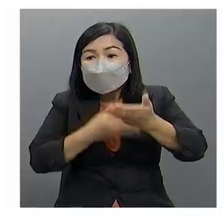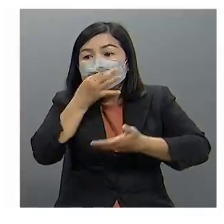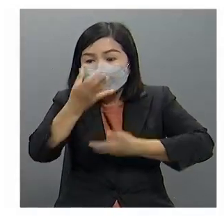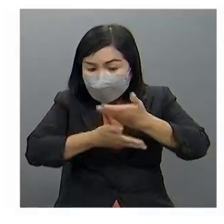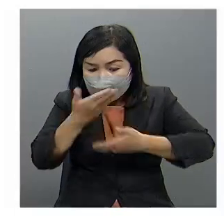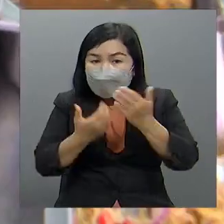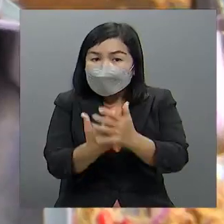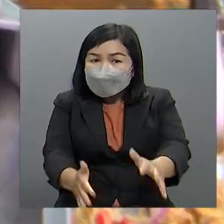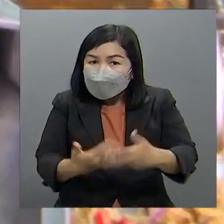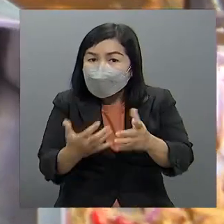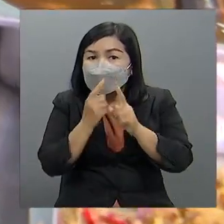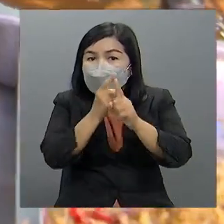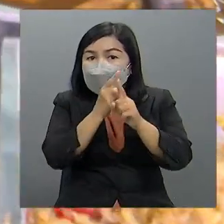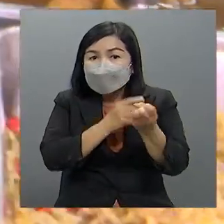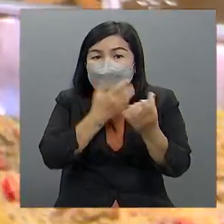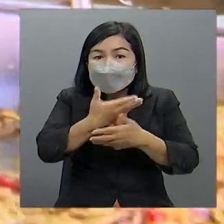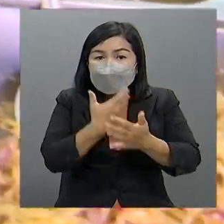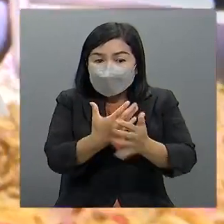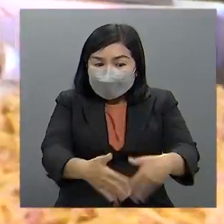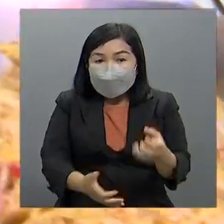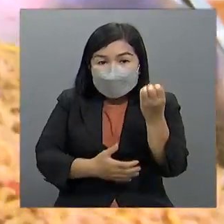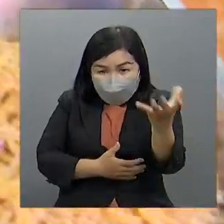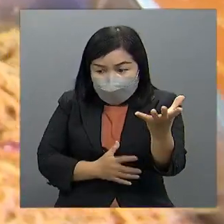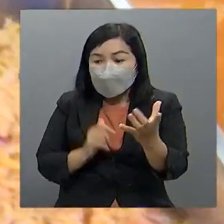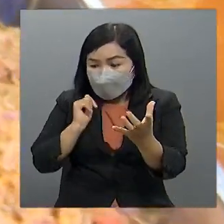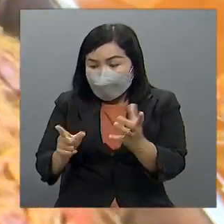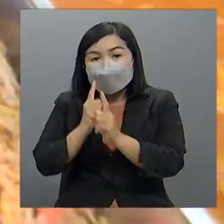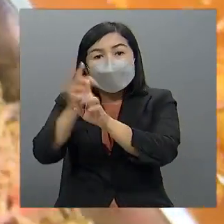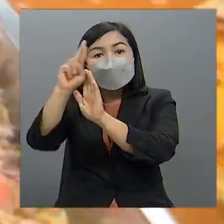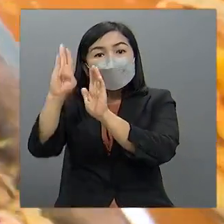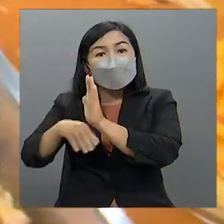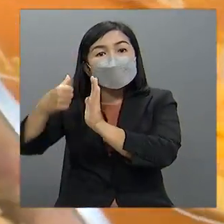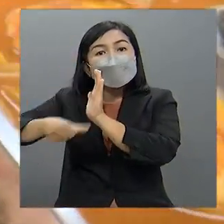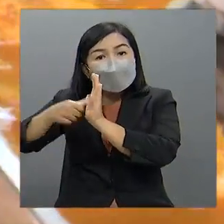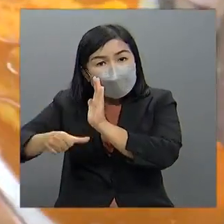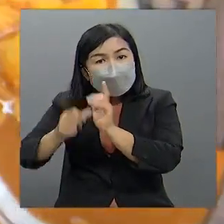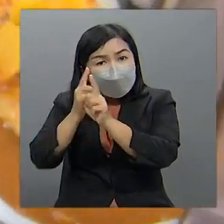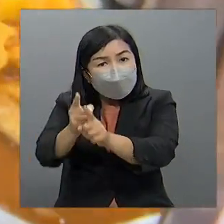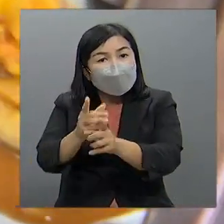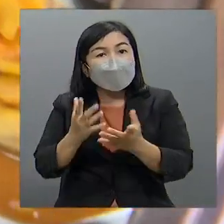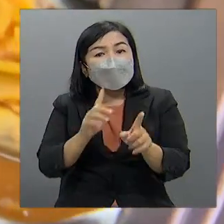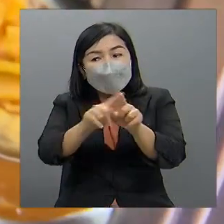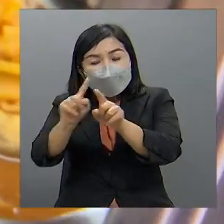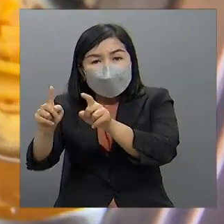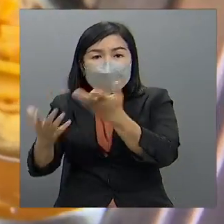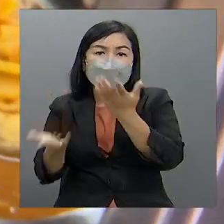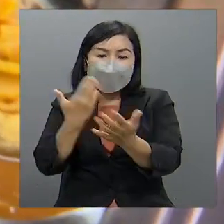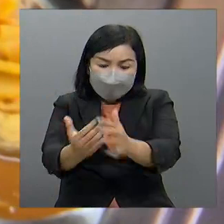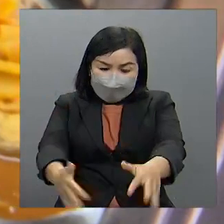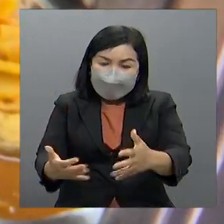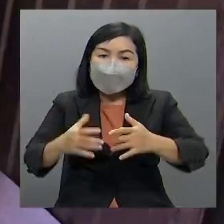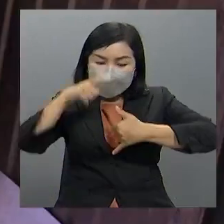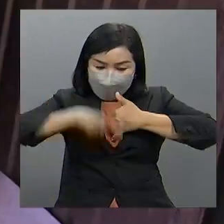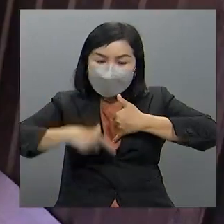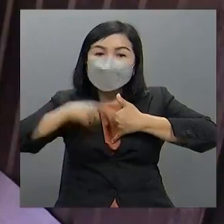ณฑ์ยื่นภาษีก็ต้องยื่นตามกฎหมายค่ะส่วนจะมีภาษีที่ต้องชำระหรือไม่อันนี้ขึ้นอยู่กับรายได้ขึ้นกับค่าใช้จ่ายและค่าร